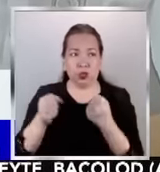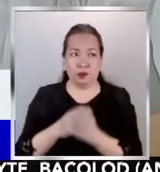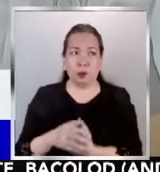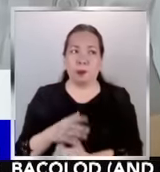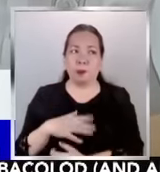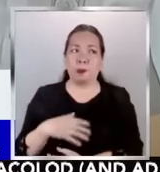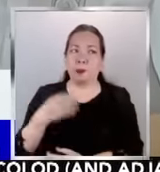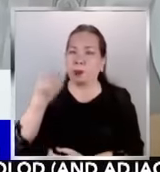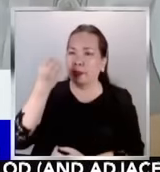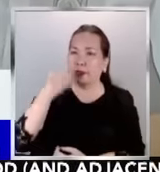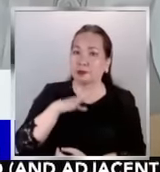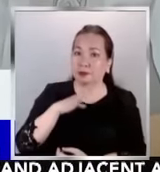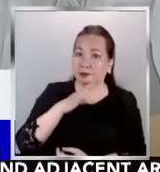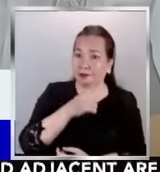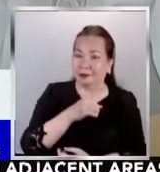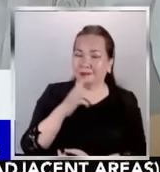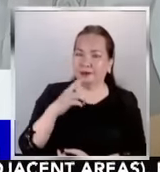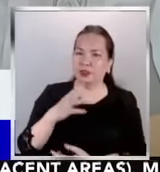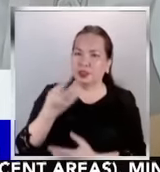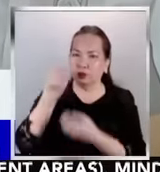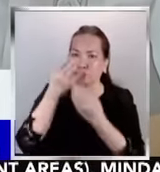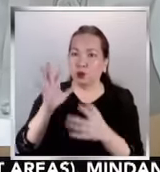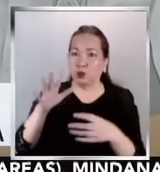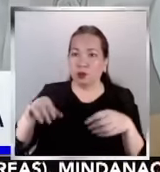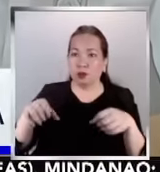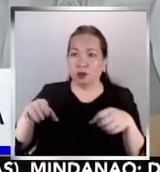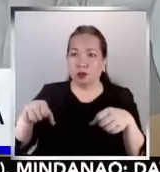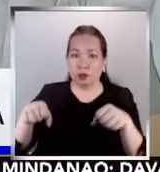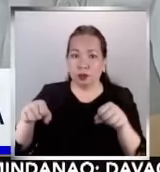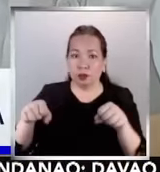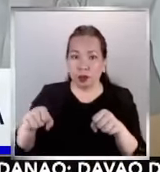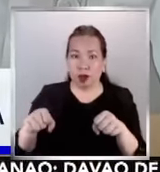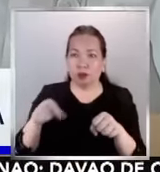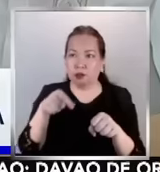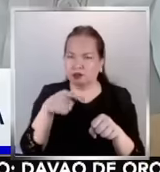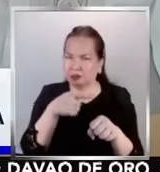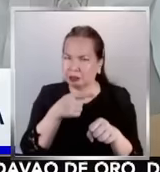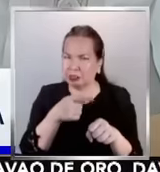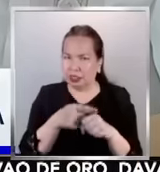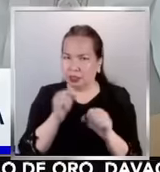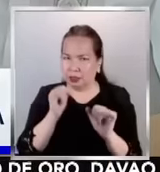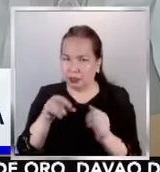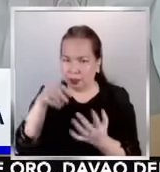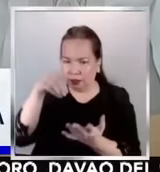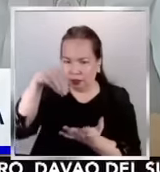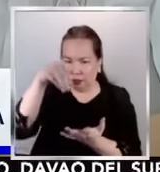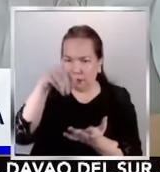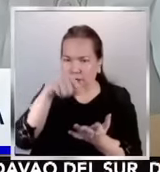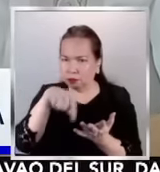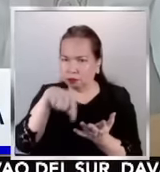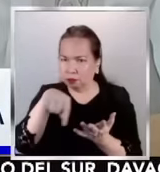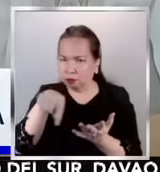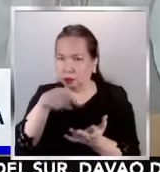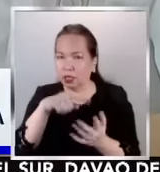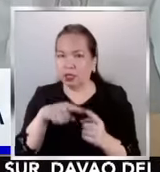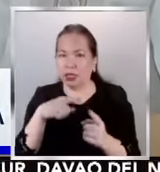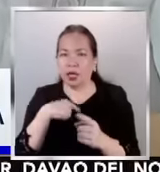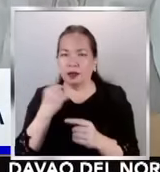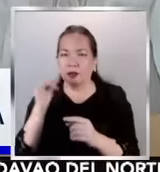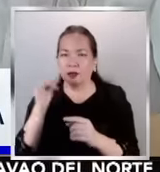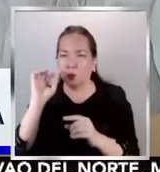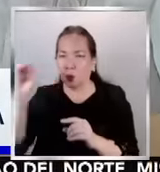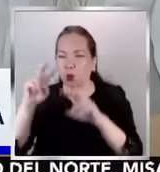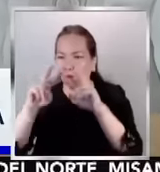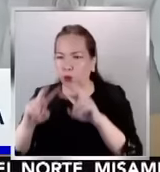na yung sasakyan Ma'am i-maintain yung alarm and then pwede silang mag-conduct Ma'am ng independent investigation and their